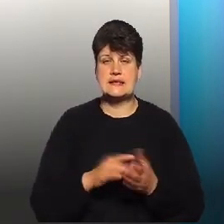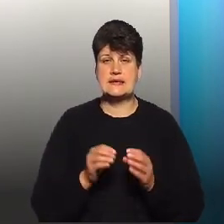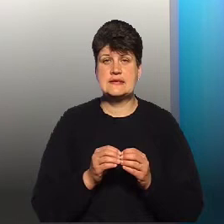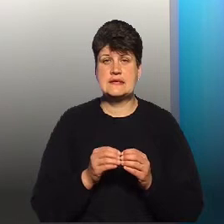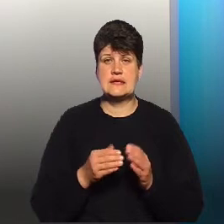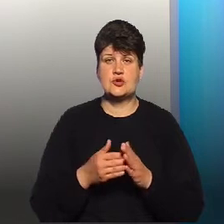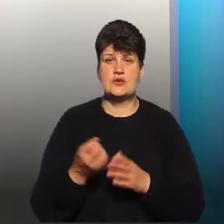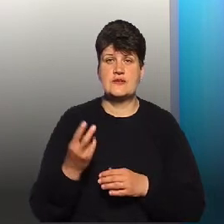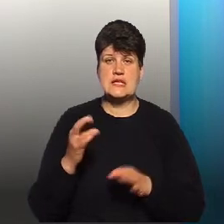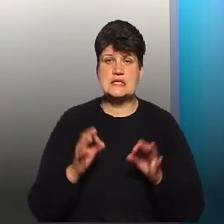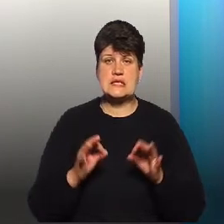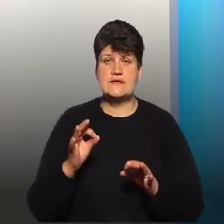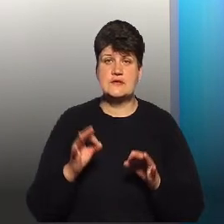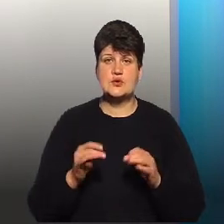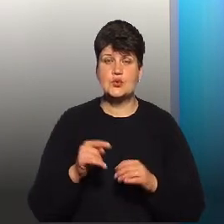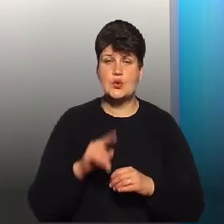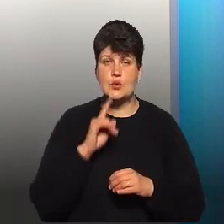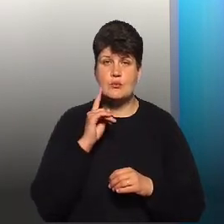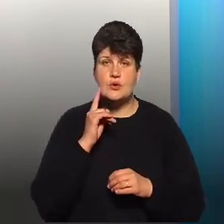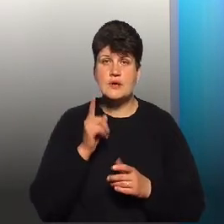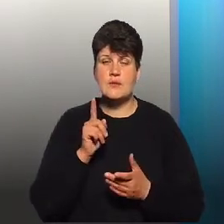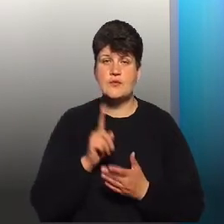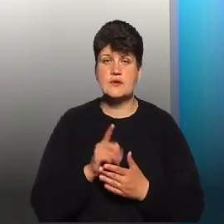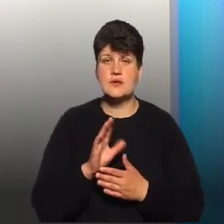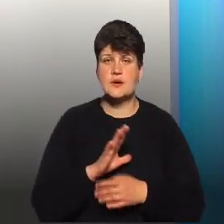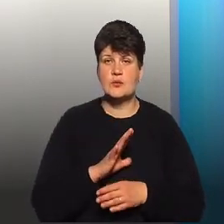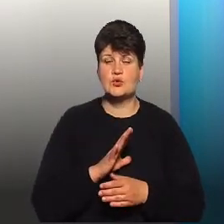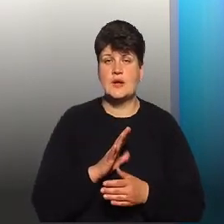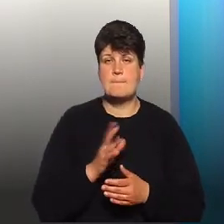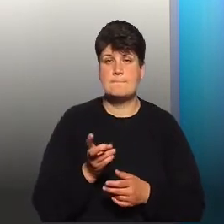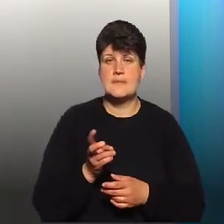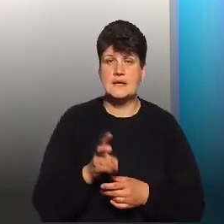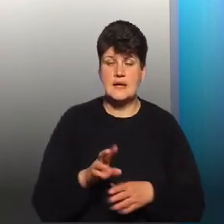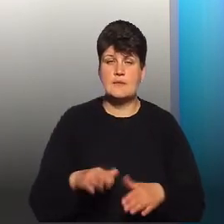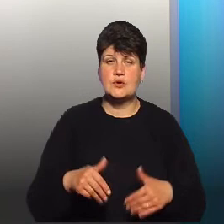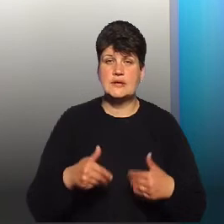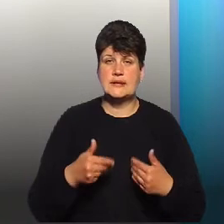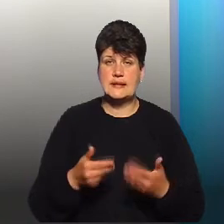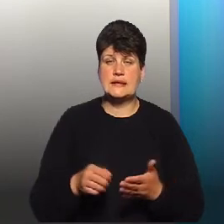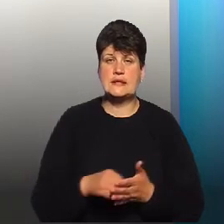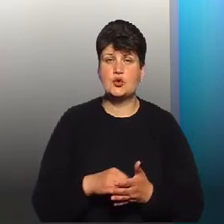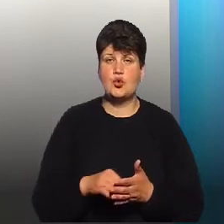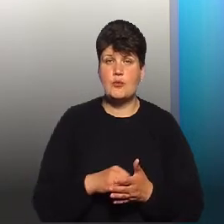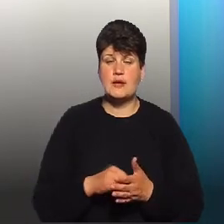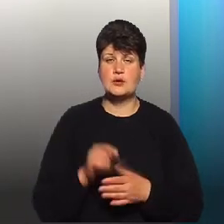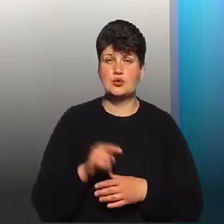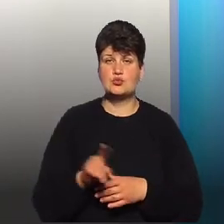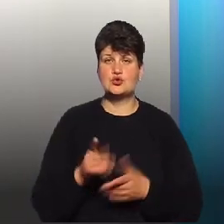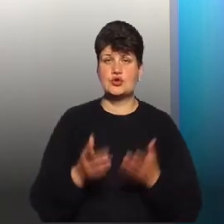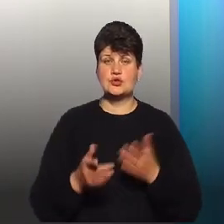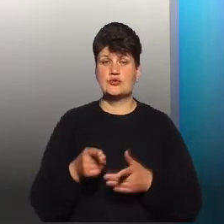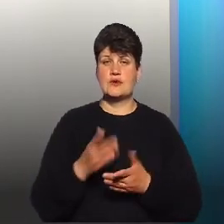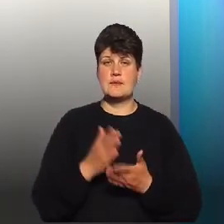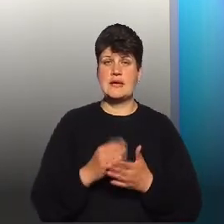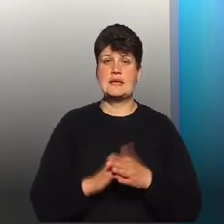12% той молоді, яка повинна була прийти, або надати відповідні документи. Тому що, якщо ви маєте підставу на